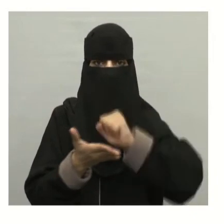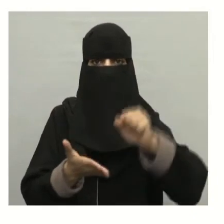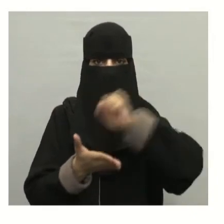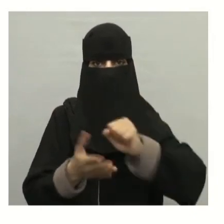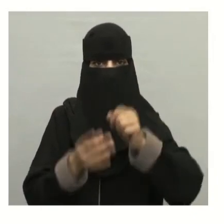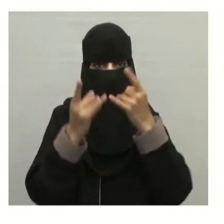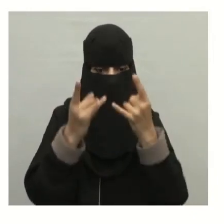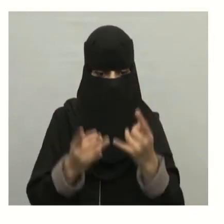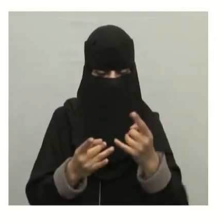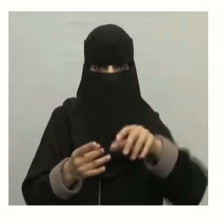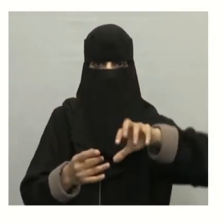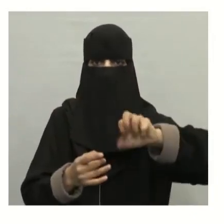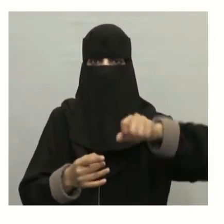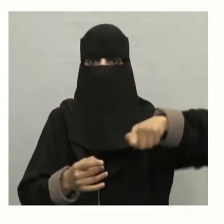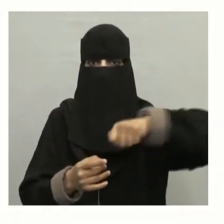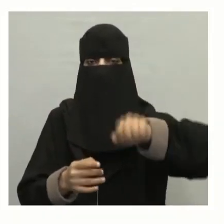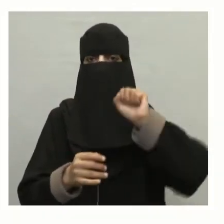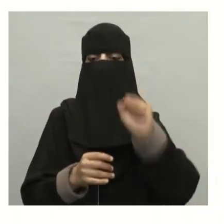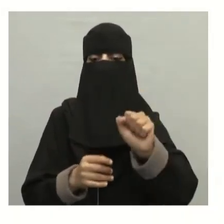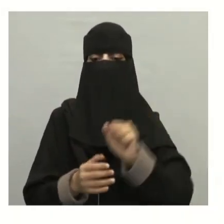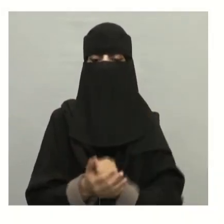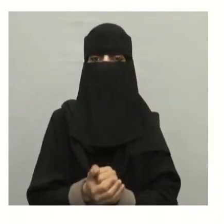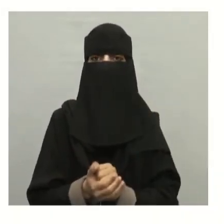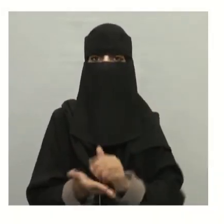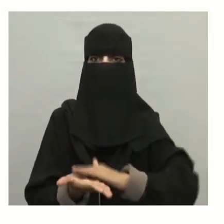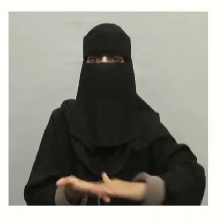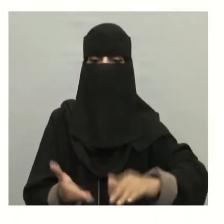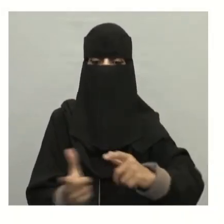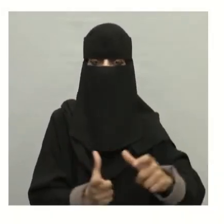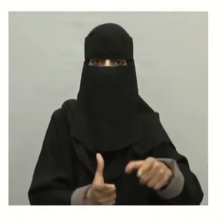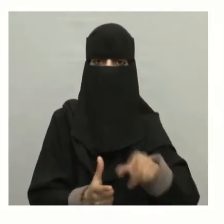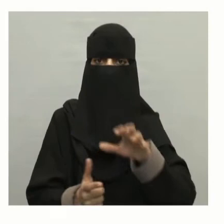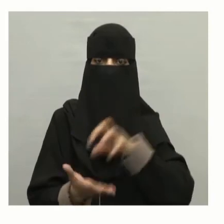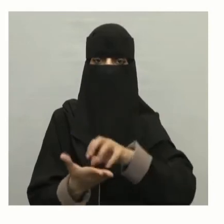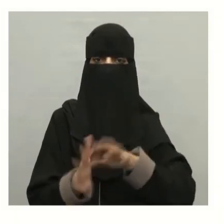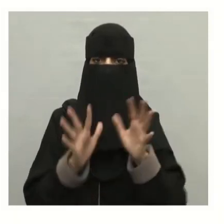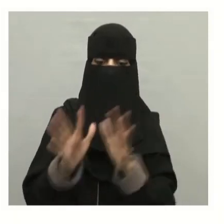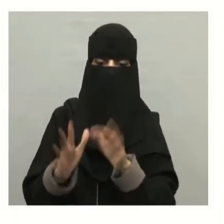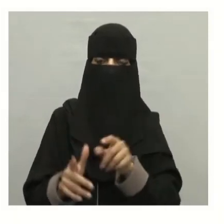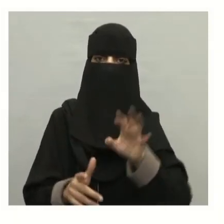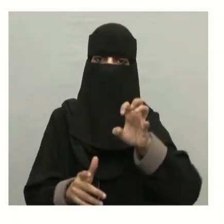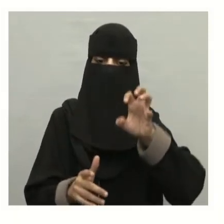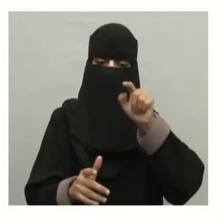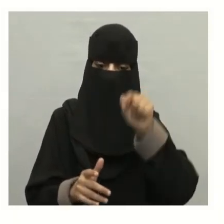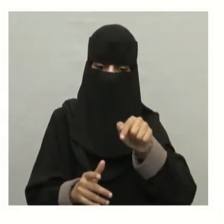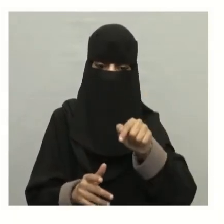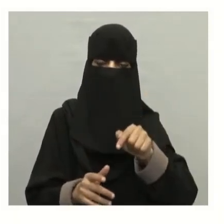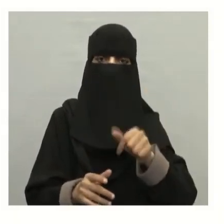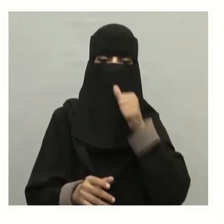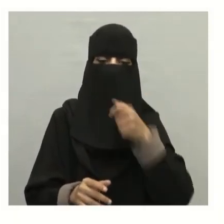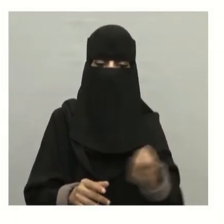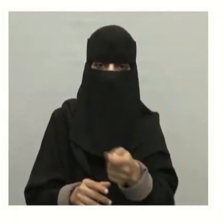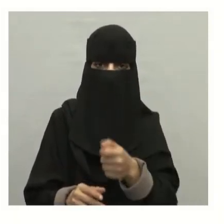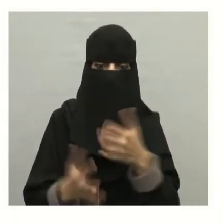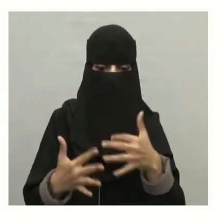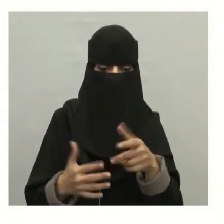الجيد بفرشاة خاصة. كذلك الأرضية من الأماكن تتراكم فيها الجراثيم، غسلها بالماء